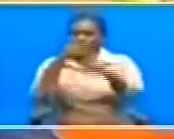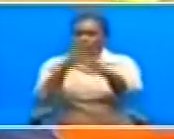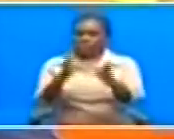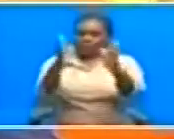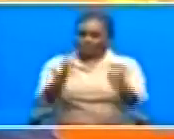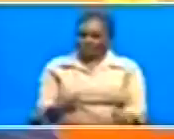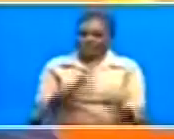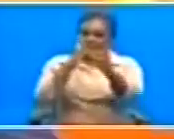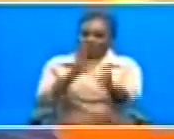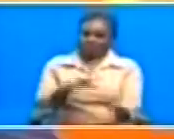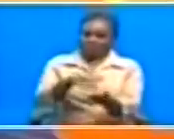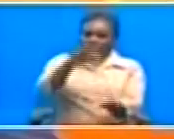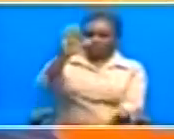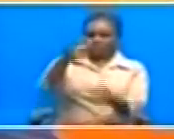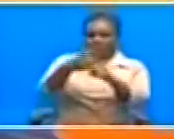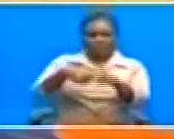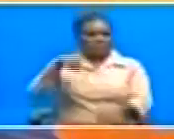ripoti zaidi kutoka kaunti ya Mombasa.